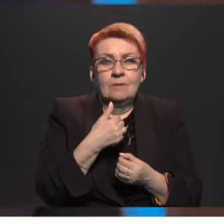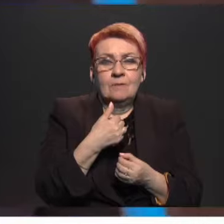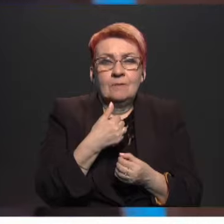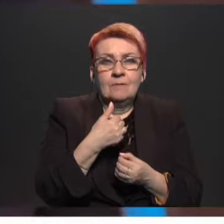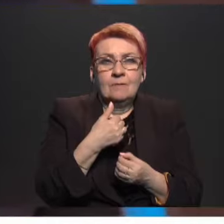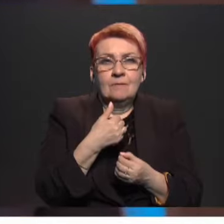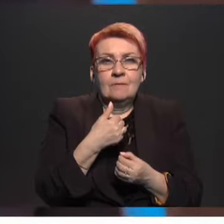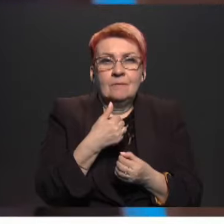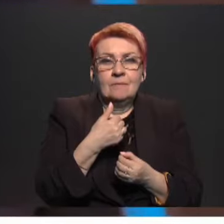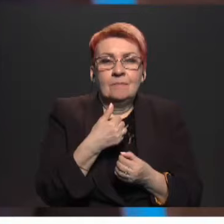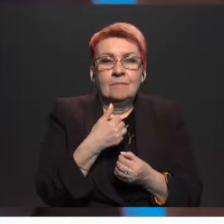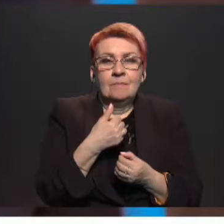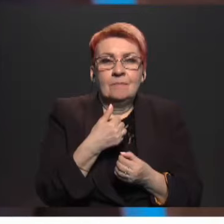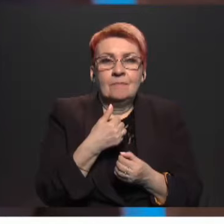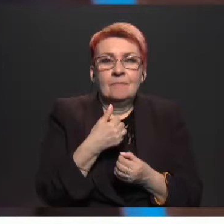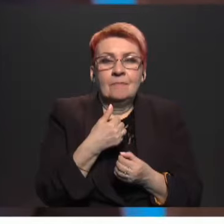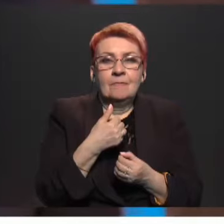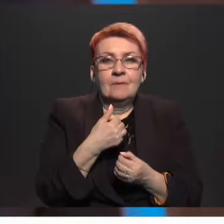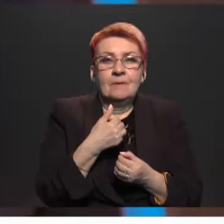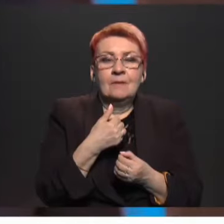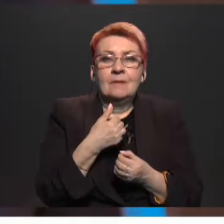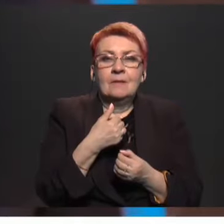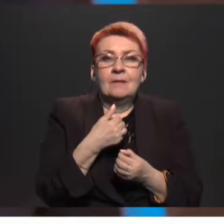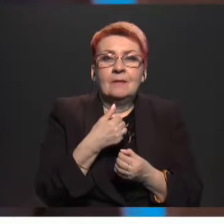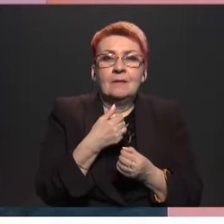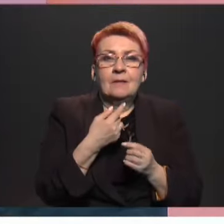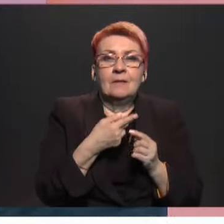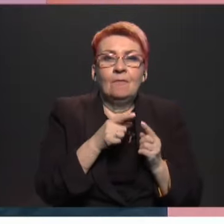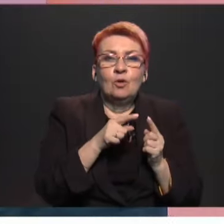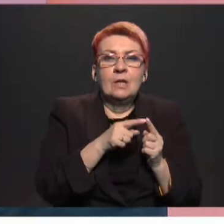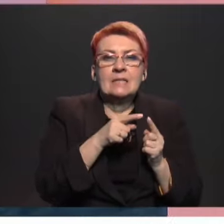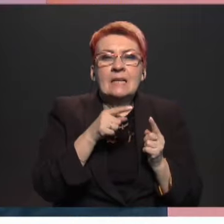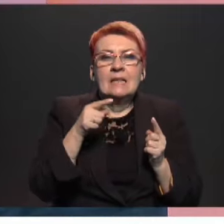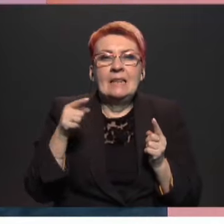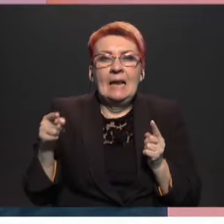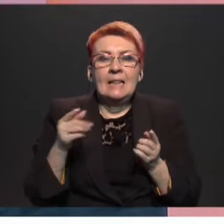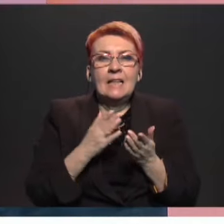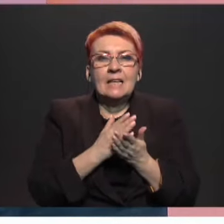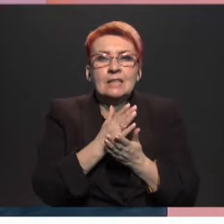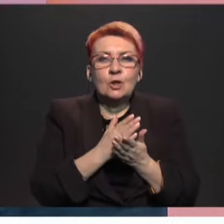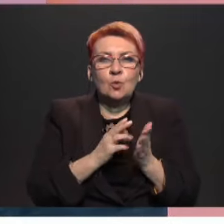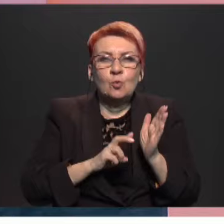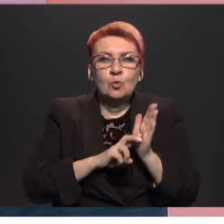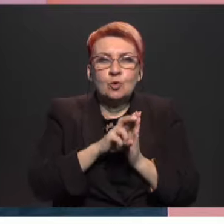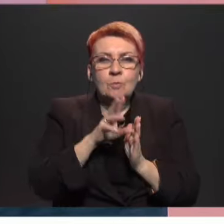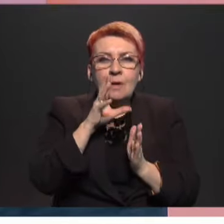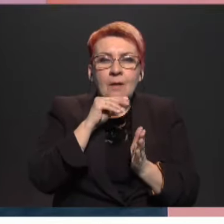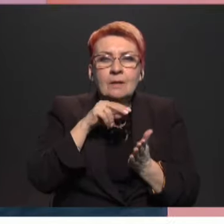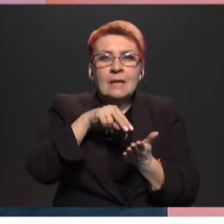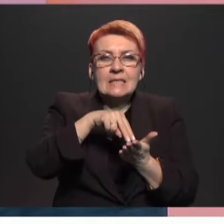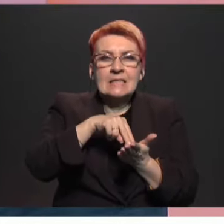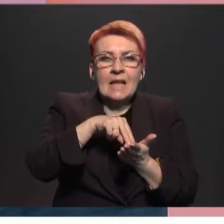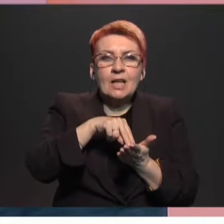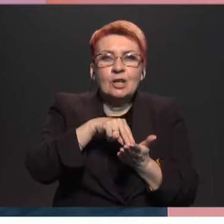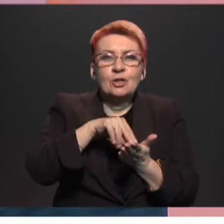Покаянные каноны Андрея Критикова. Не только покаянные каноны. Вот эти длинные, тягучие службы, когда ты стоишь и